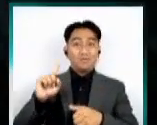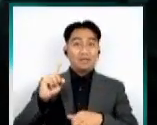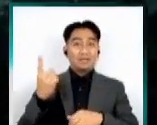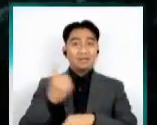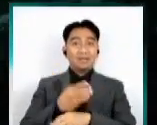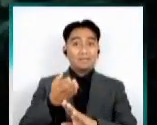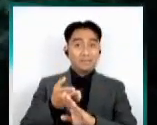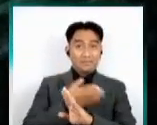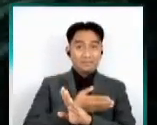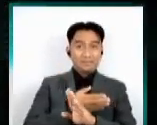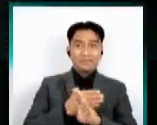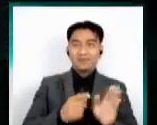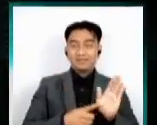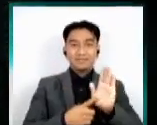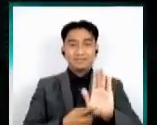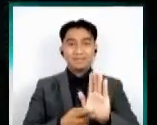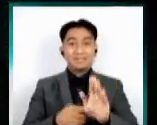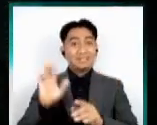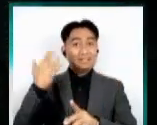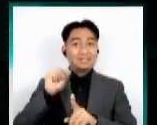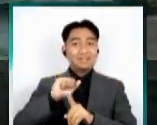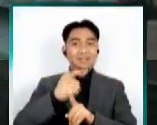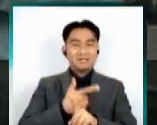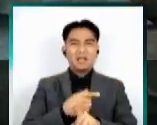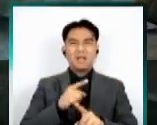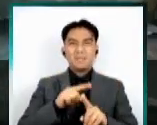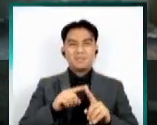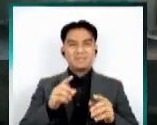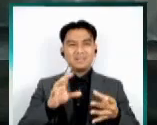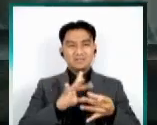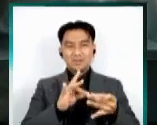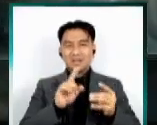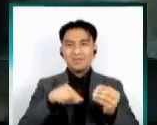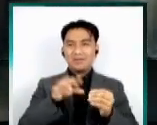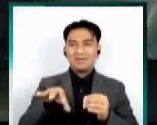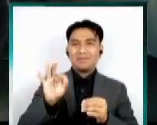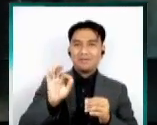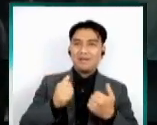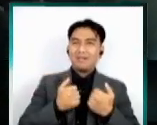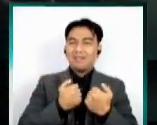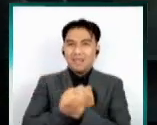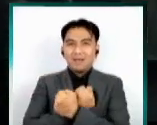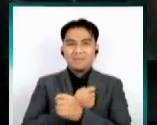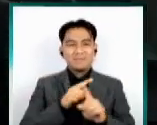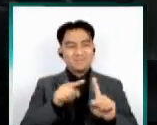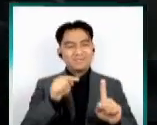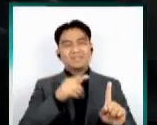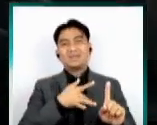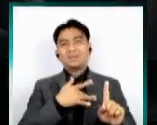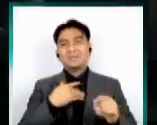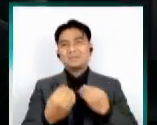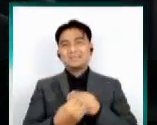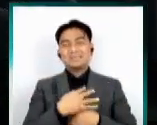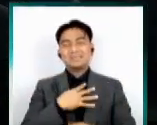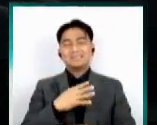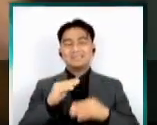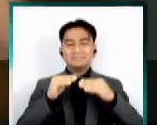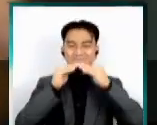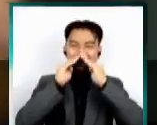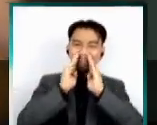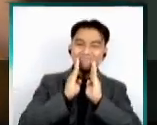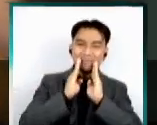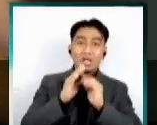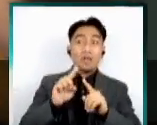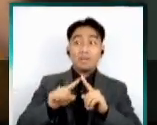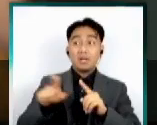Kaya kahit tungkol ito sa newfound love, hindi niya maiwasang malungkot. Nakatulong naman daw ang suporta ng fans na